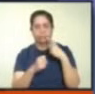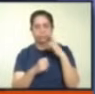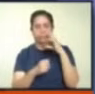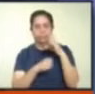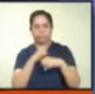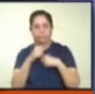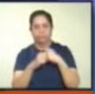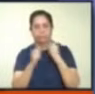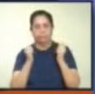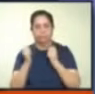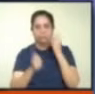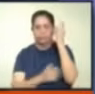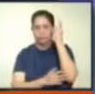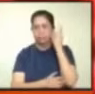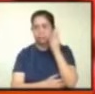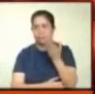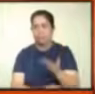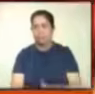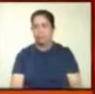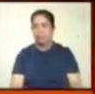century sa pag-aksyon ni Dale De Vera.